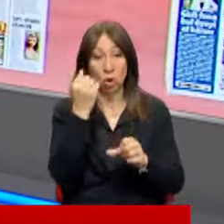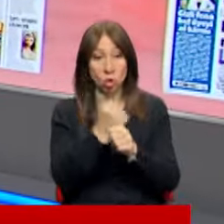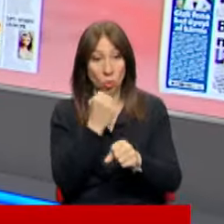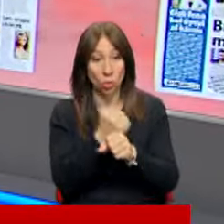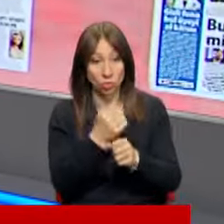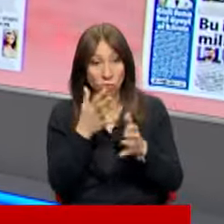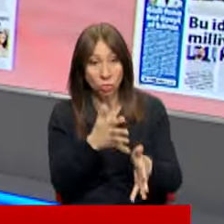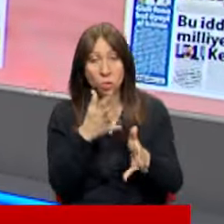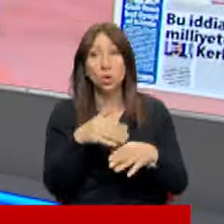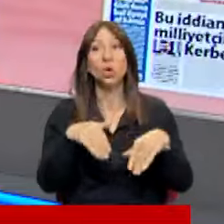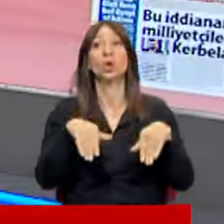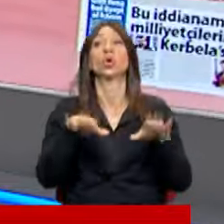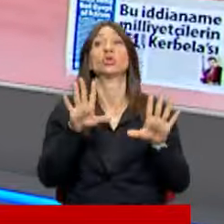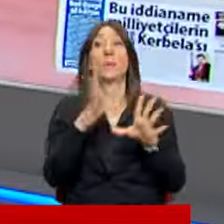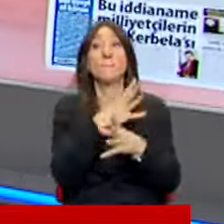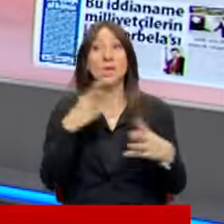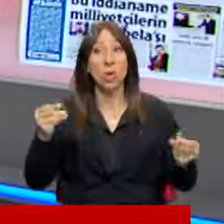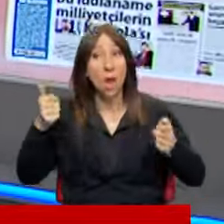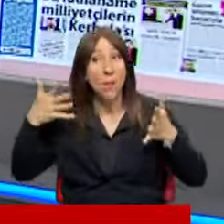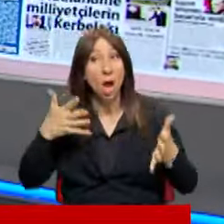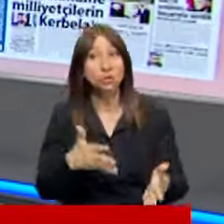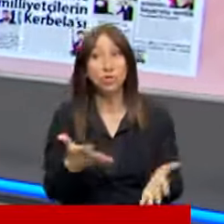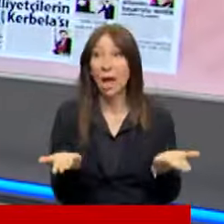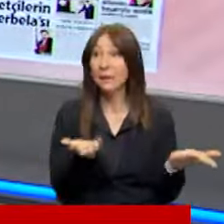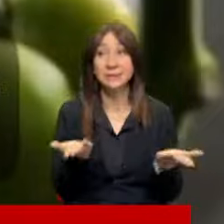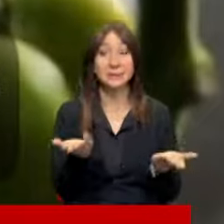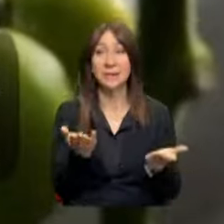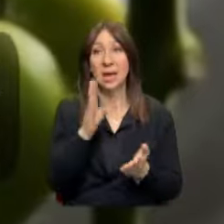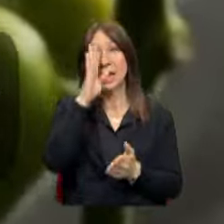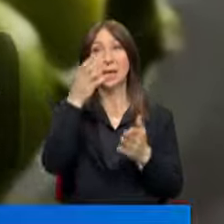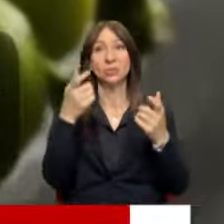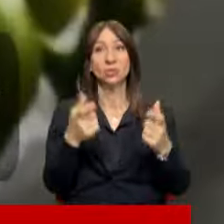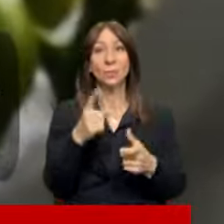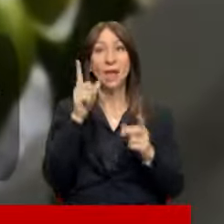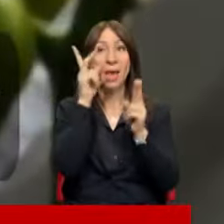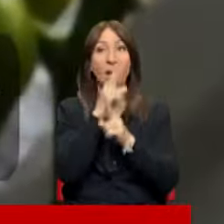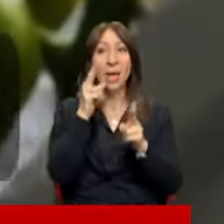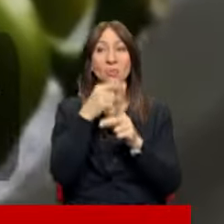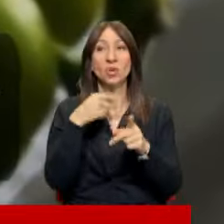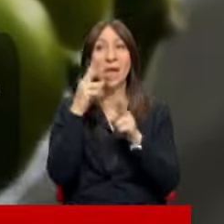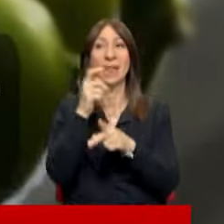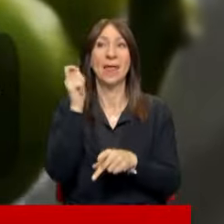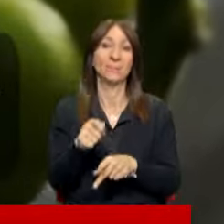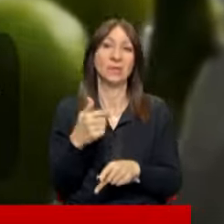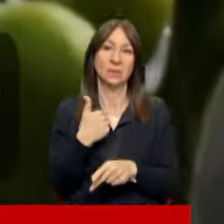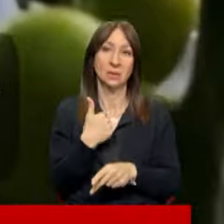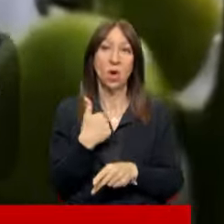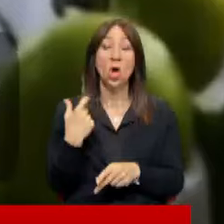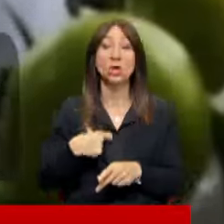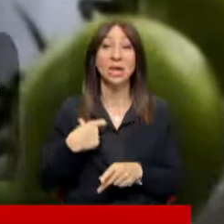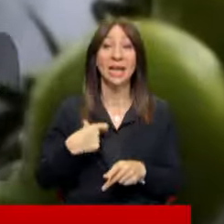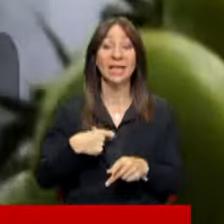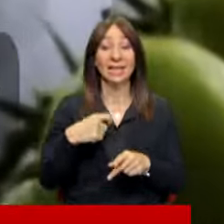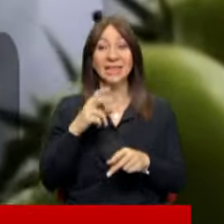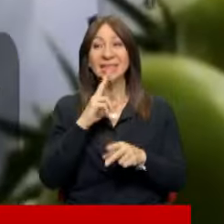yakıldı yoksa acaba milyonlar mı? Erzurum'da bir hayaldi. Biz bu hayali gerçekleştirdik.